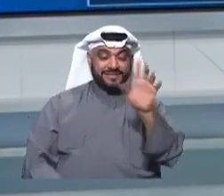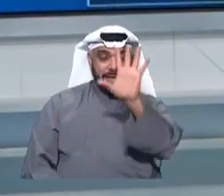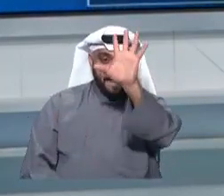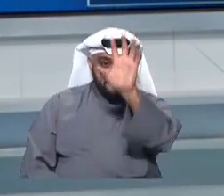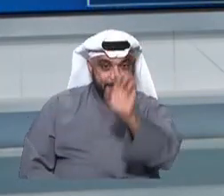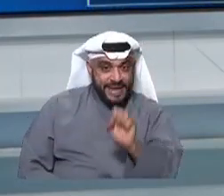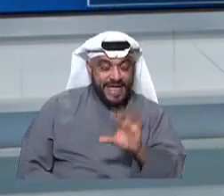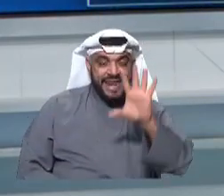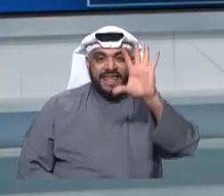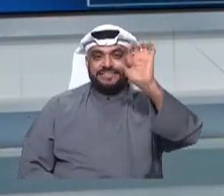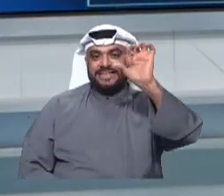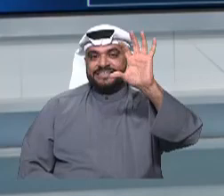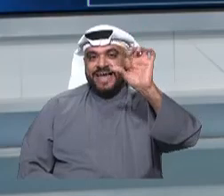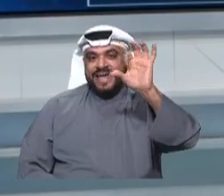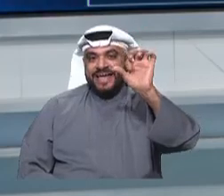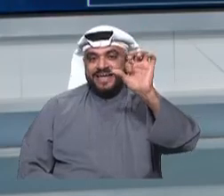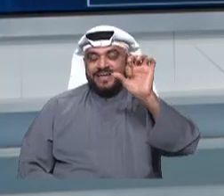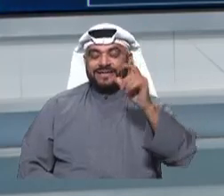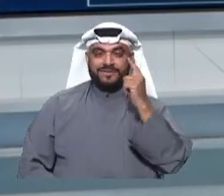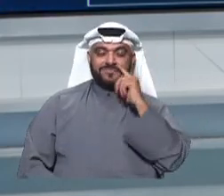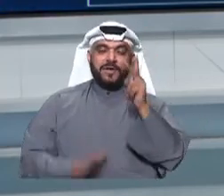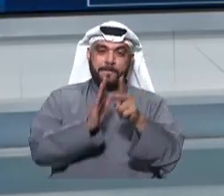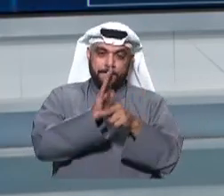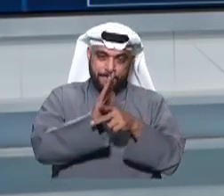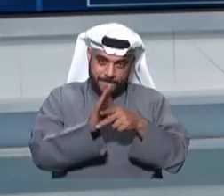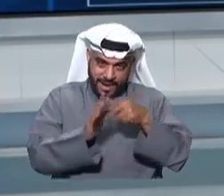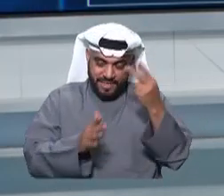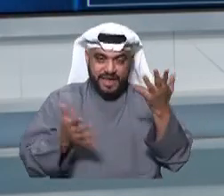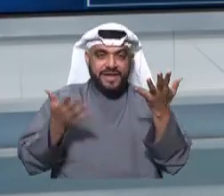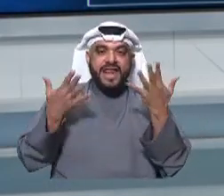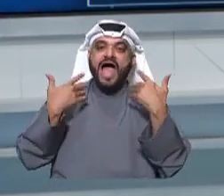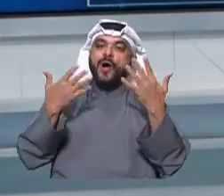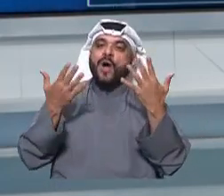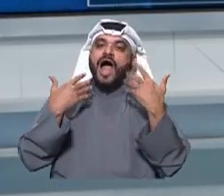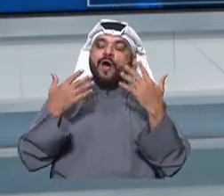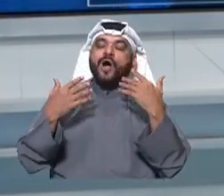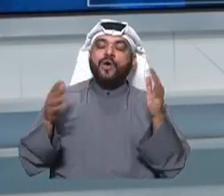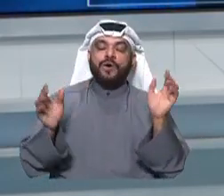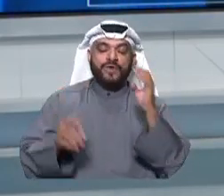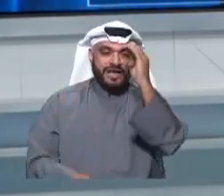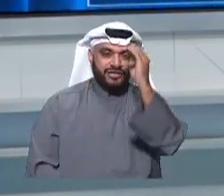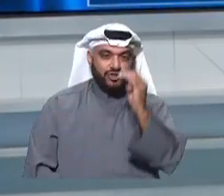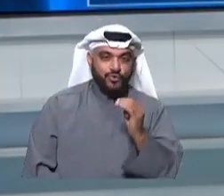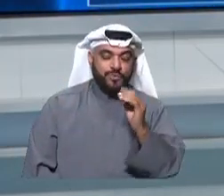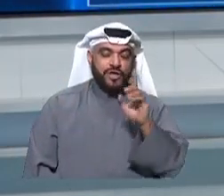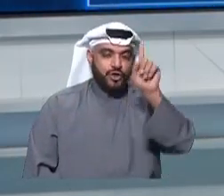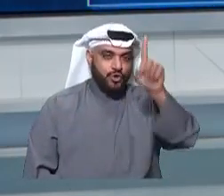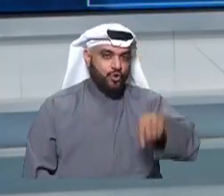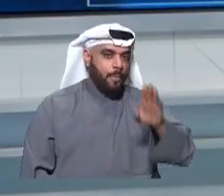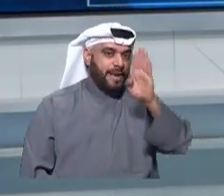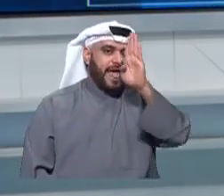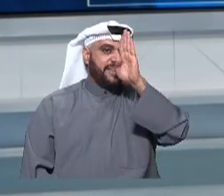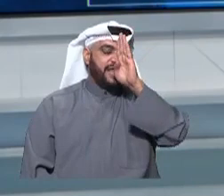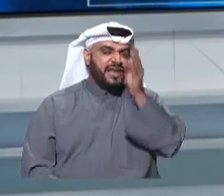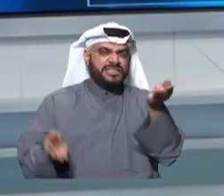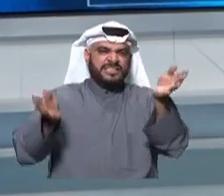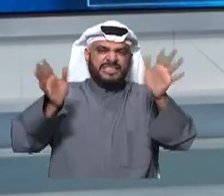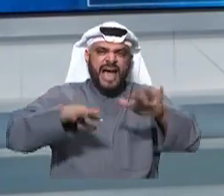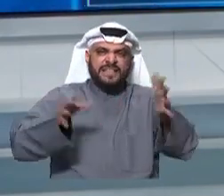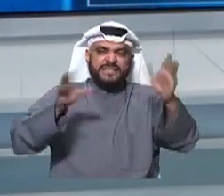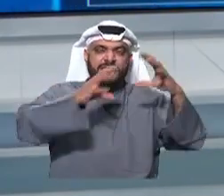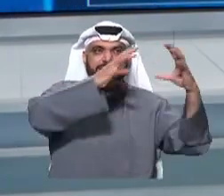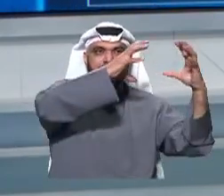والصغرى 9 درجات مئوية. عودة للرياح الجنوبية الشرقية بإذن الله في يوم الأثنين، ومعها راح تبدي تتكاثر السحب